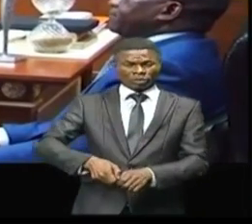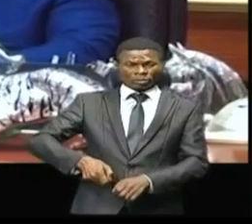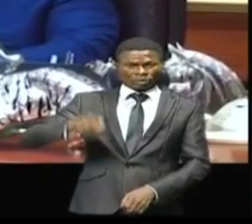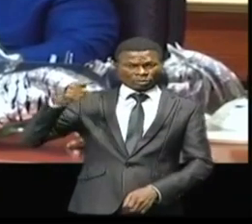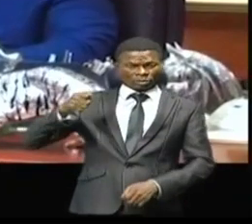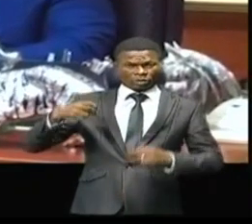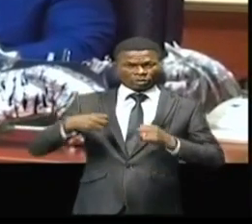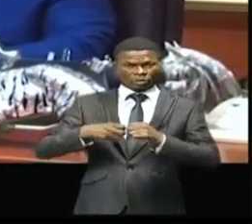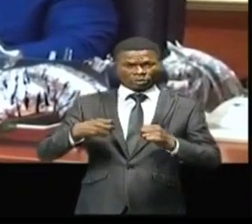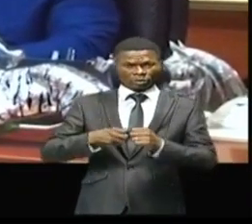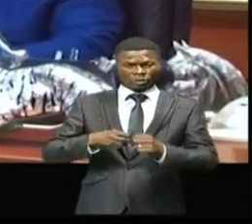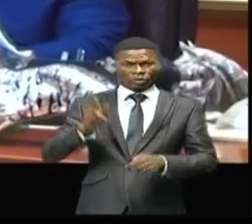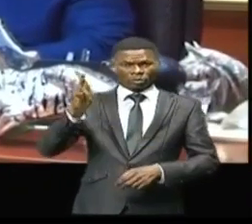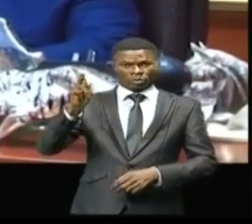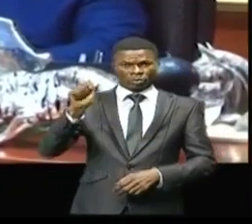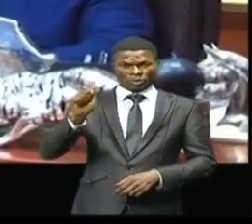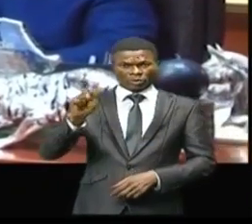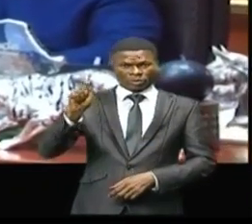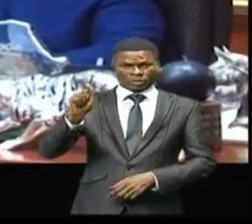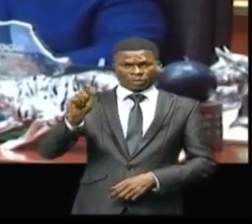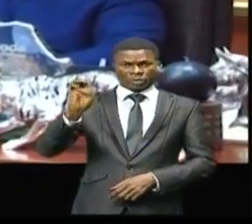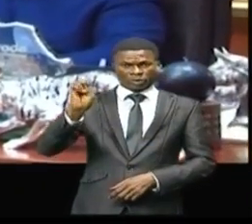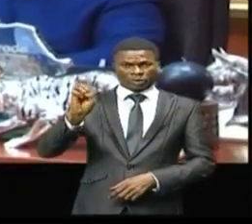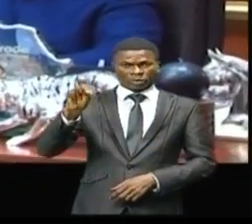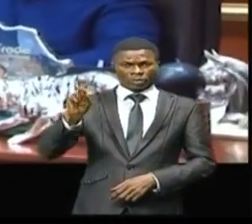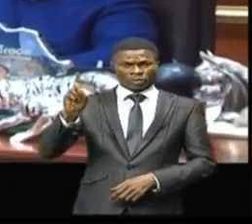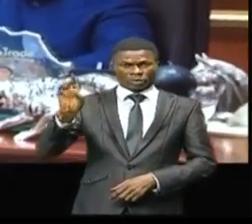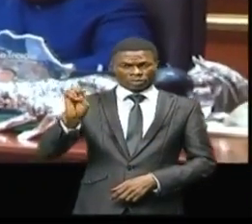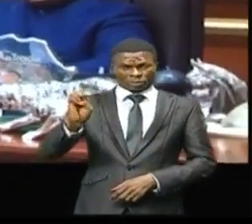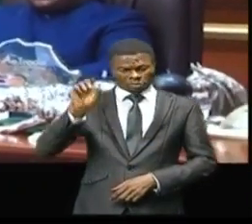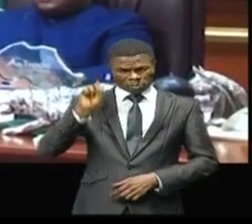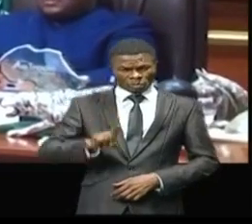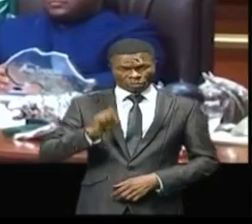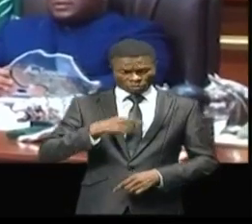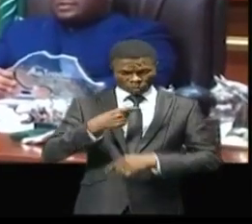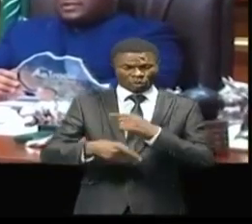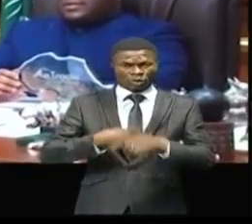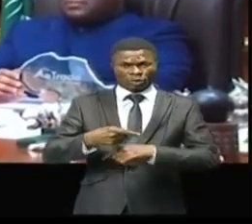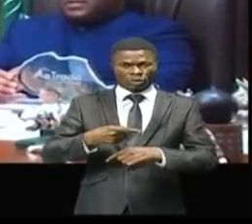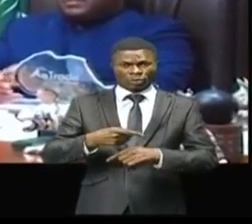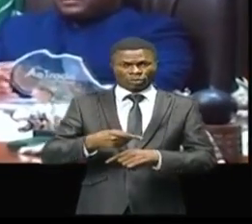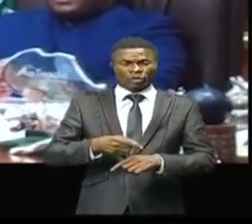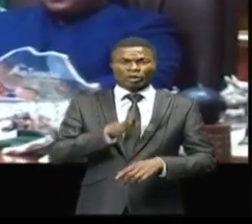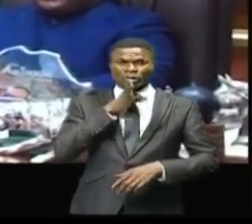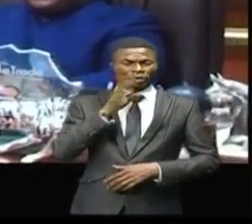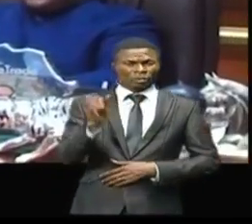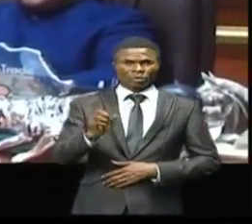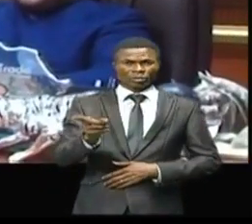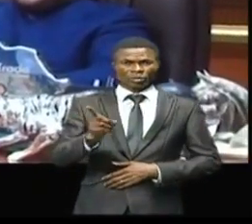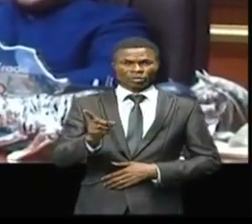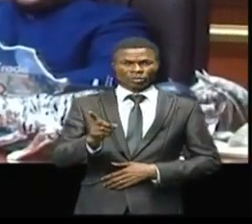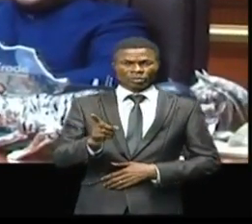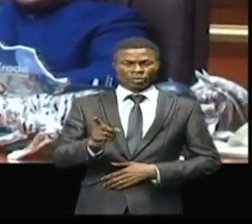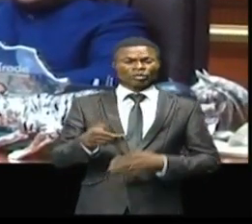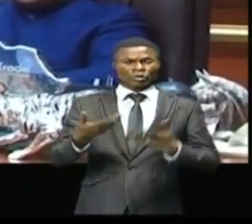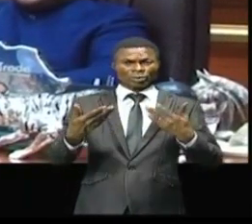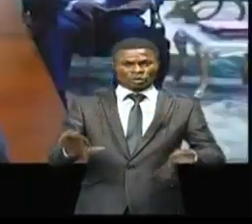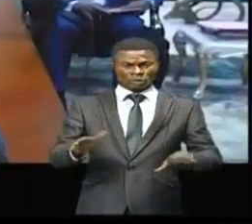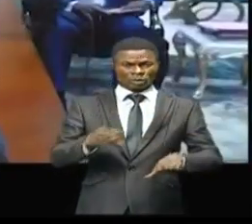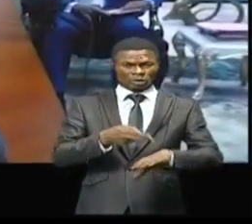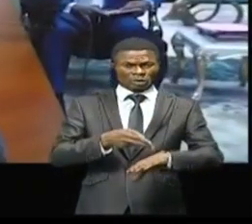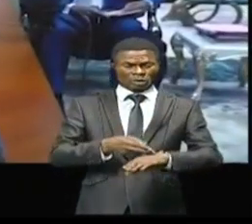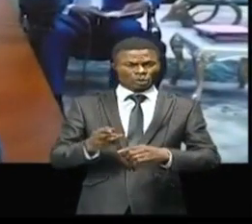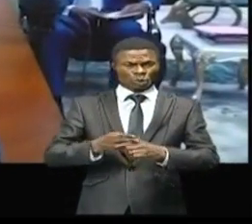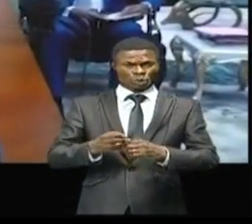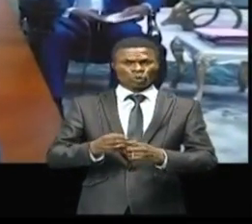d'hydroélectrique des ktmd devrait impérativement être relancé sans tarder et achever dans un délai